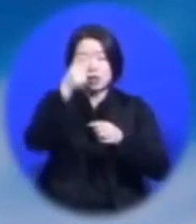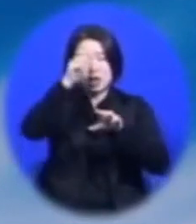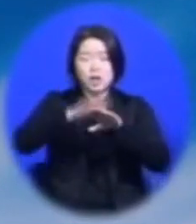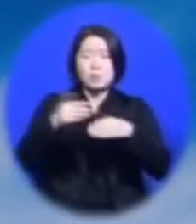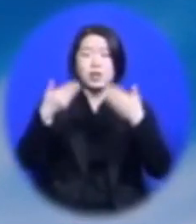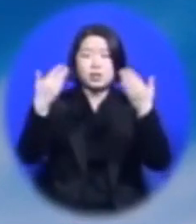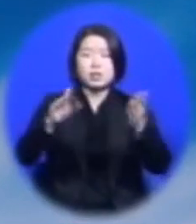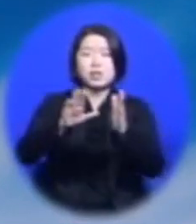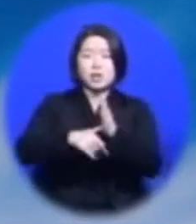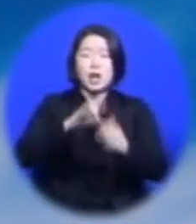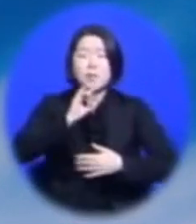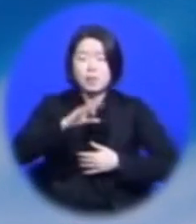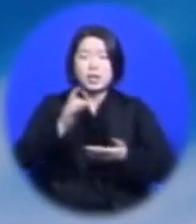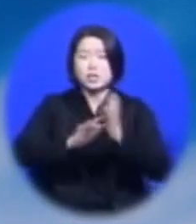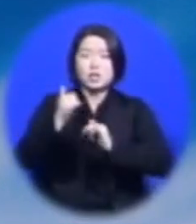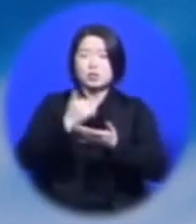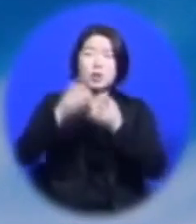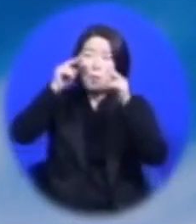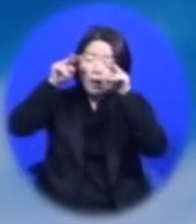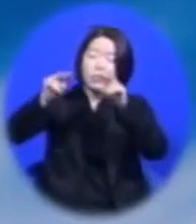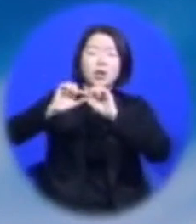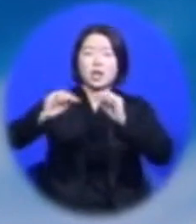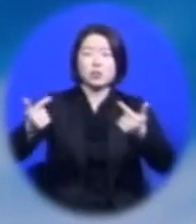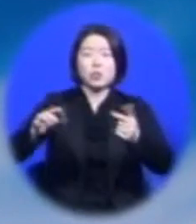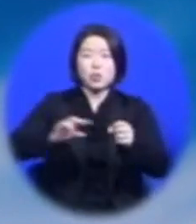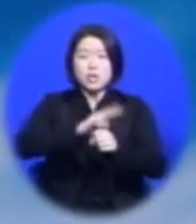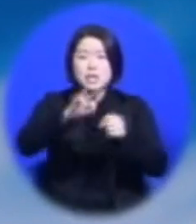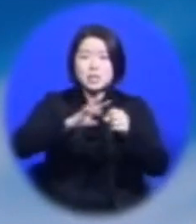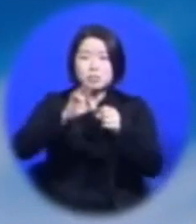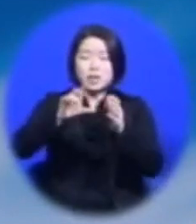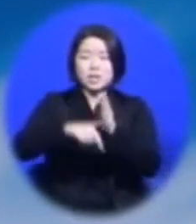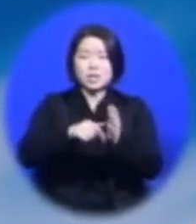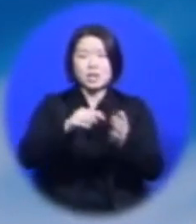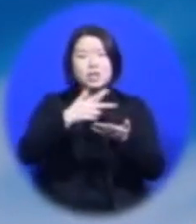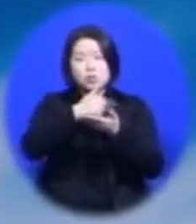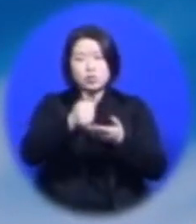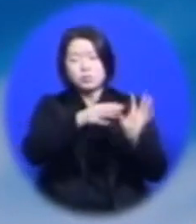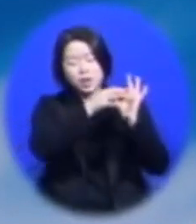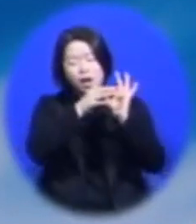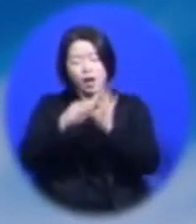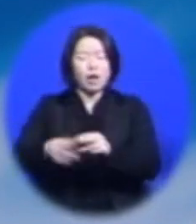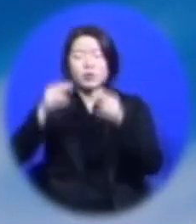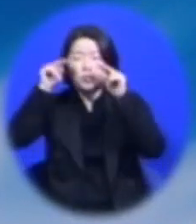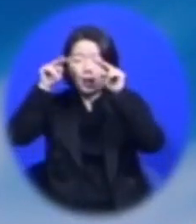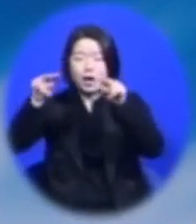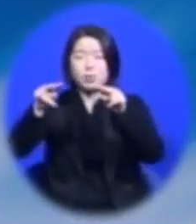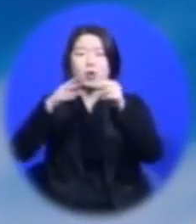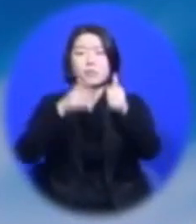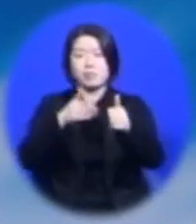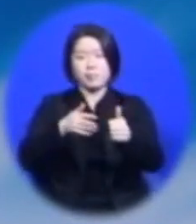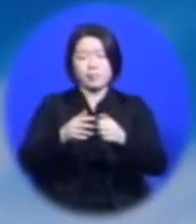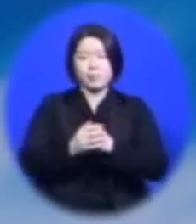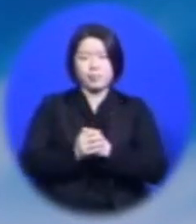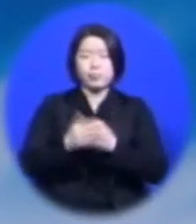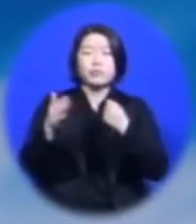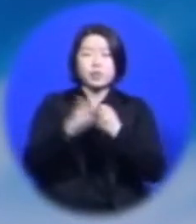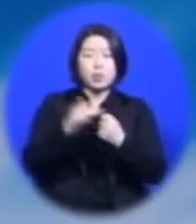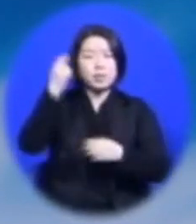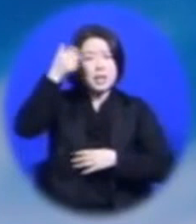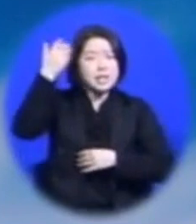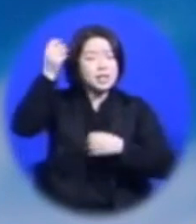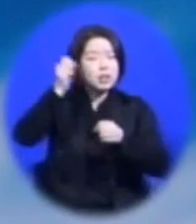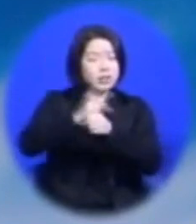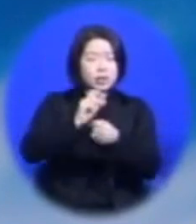주님을 바라보는 게 아니고 24시간 주님을 계속 바라보시도록 그래서 영성일기를